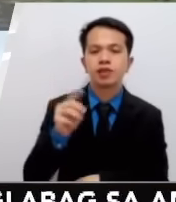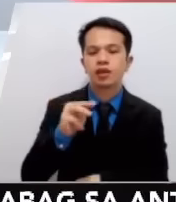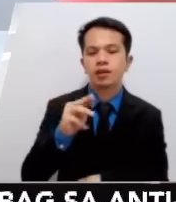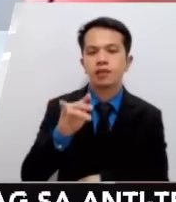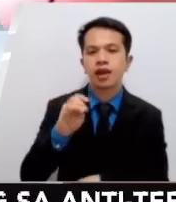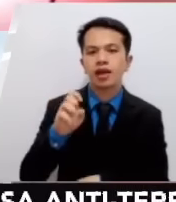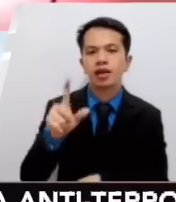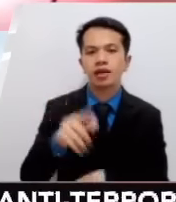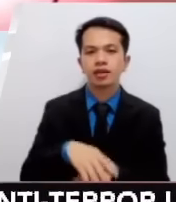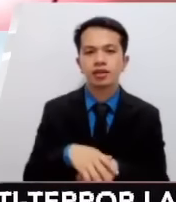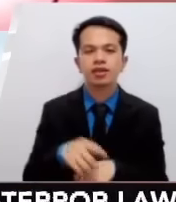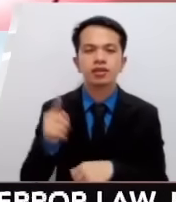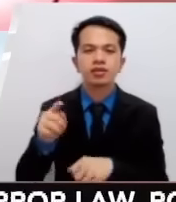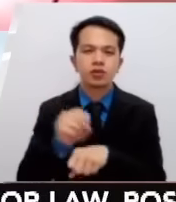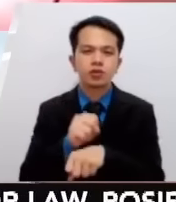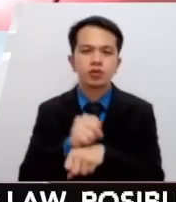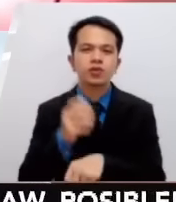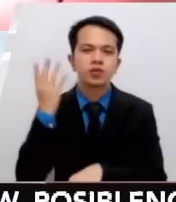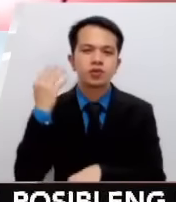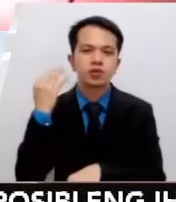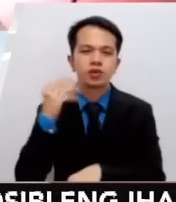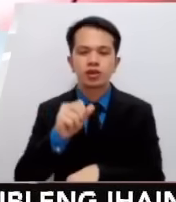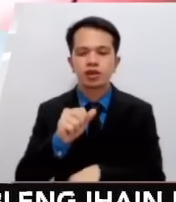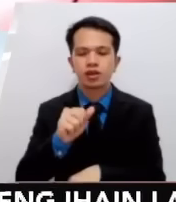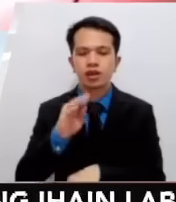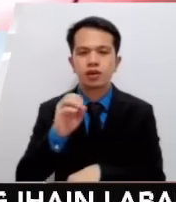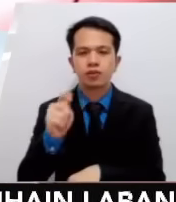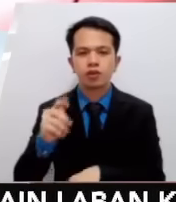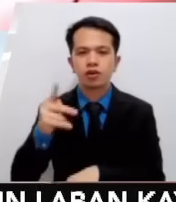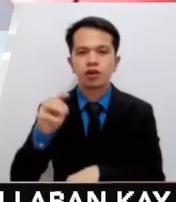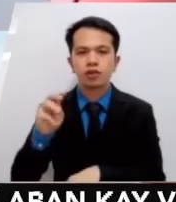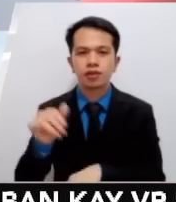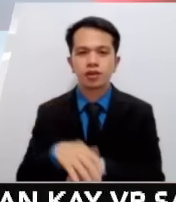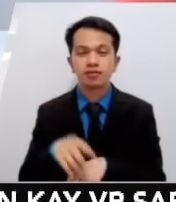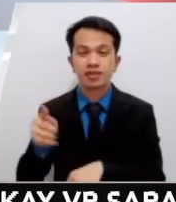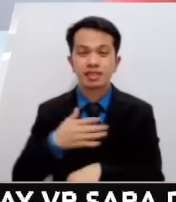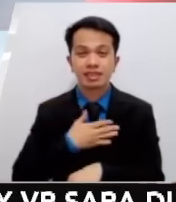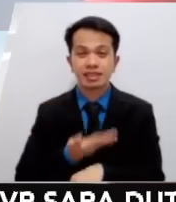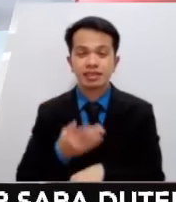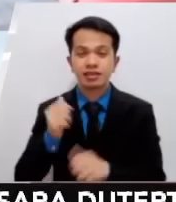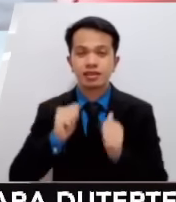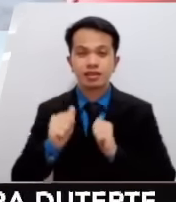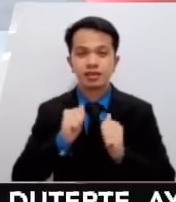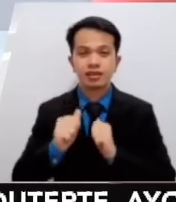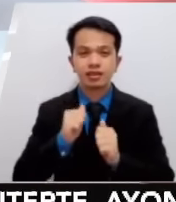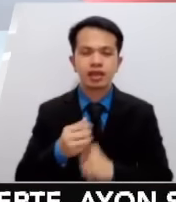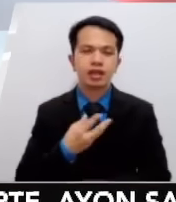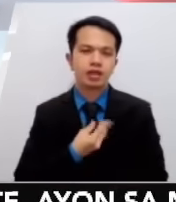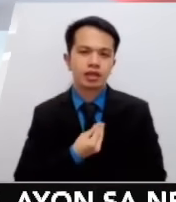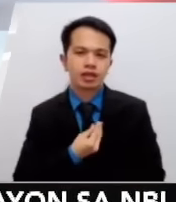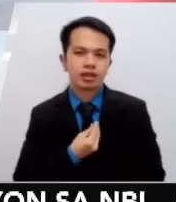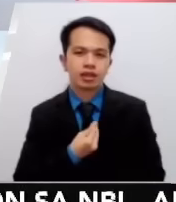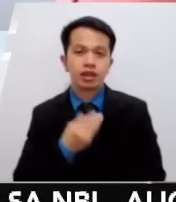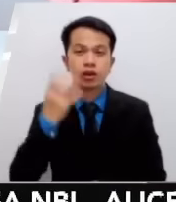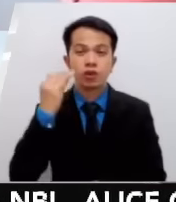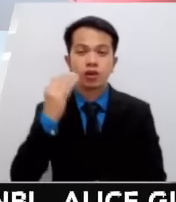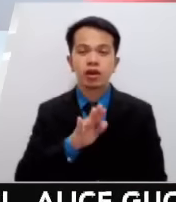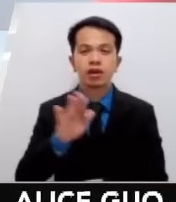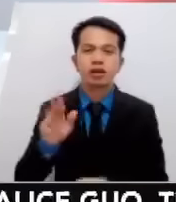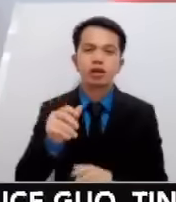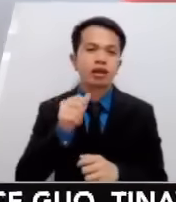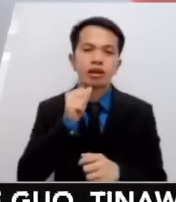na nakatrabaho niya na rin sa Abot Kamay na Pangarap. Pag-amin pa ng actress na kinakabahan siya dahil hindi raw siya